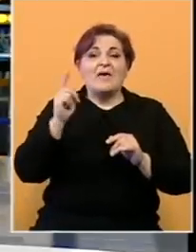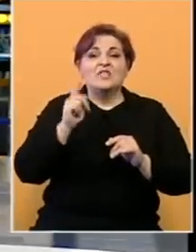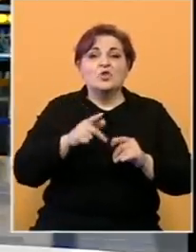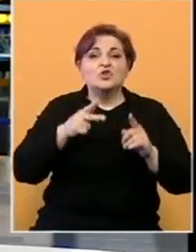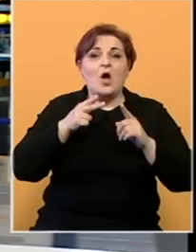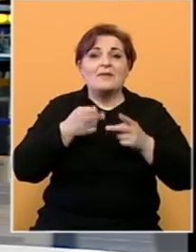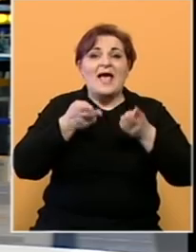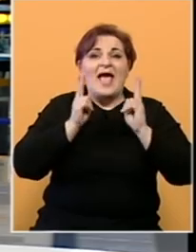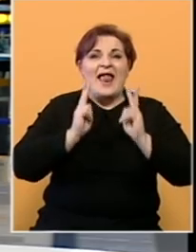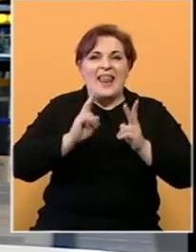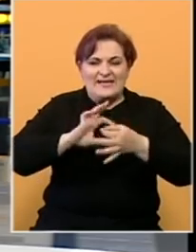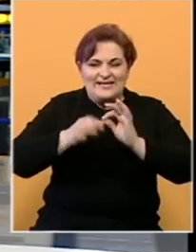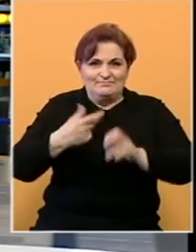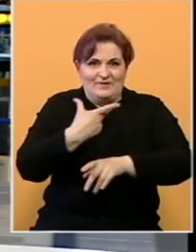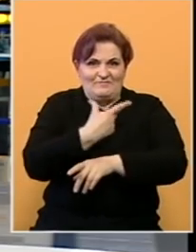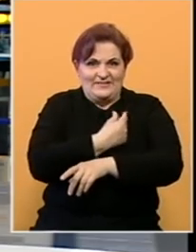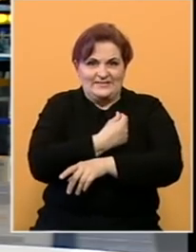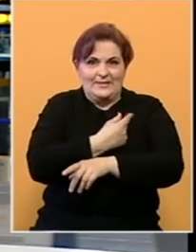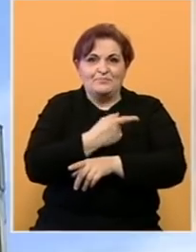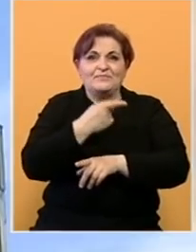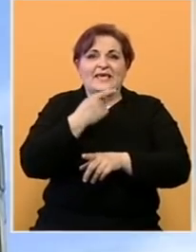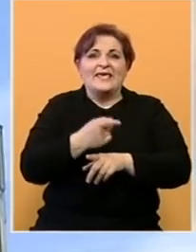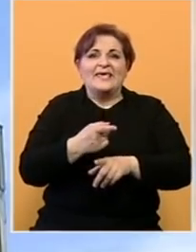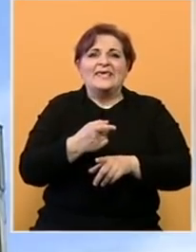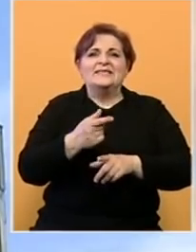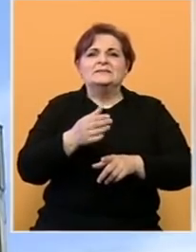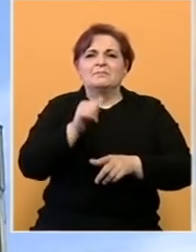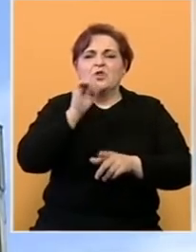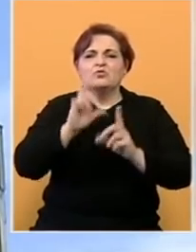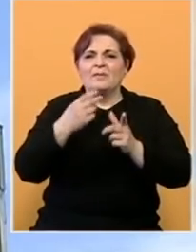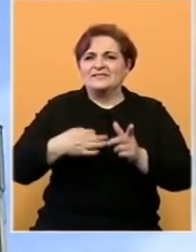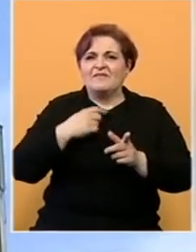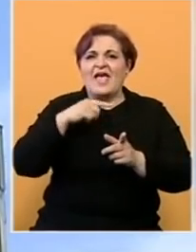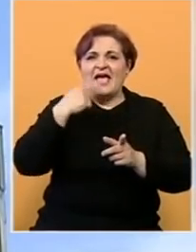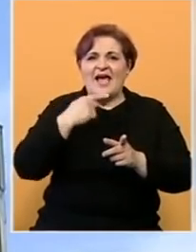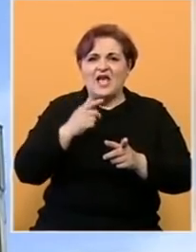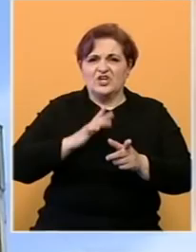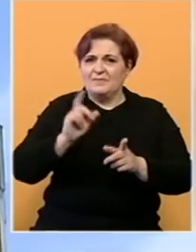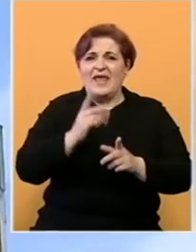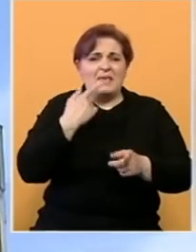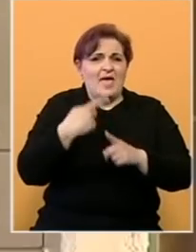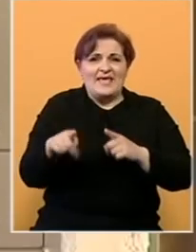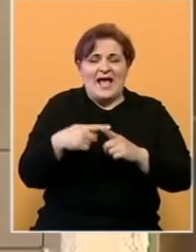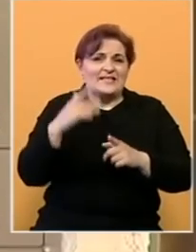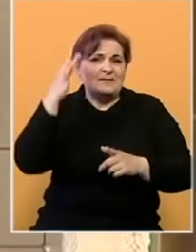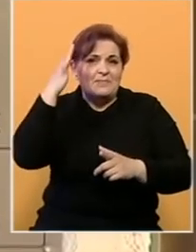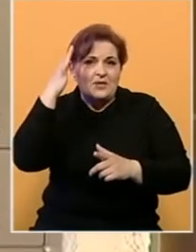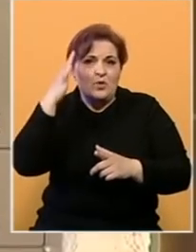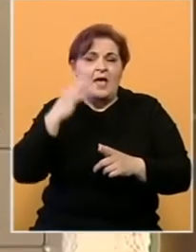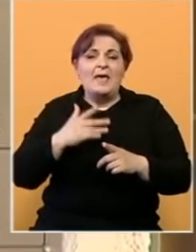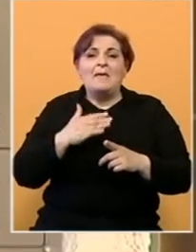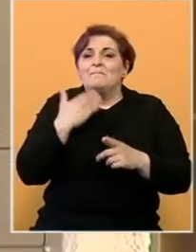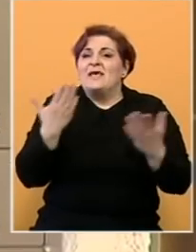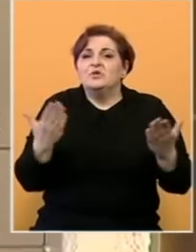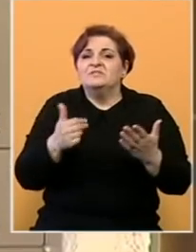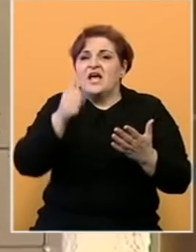do prekida hladnog lanca vakcine. Iz Prijedorskog doma zdravlja poručuju sugrađanima da nemaju razloga za zabrinutost.